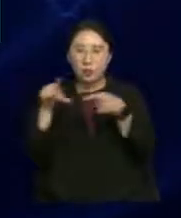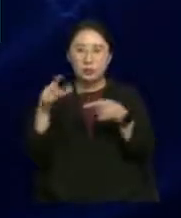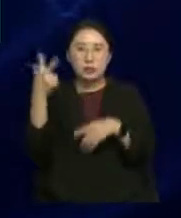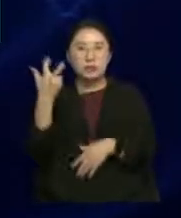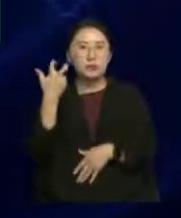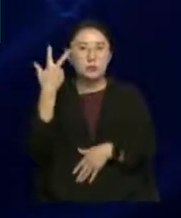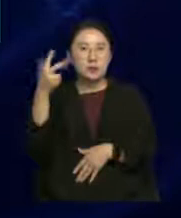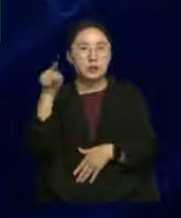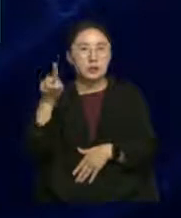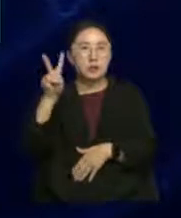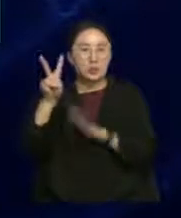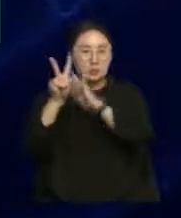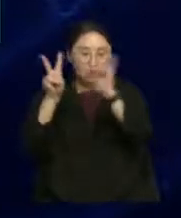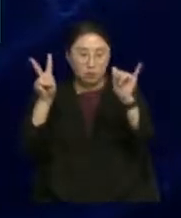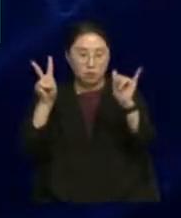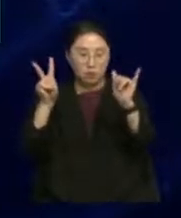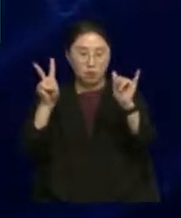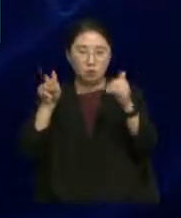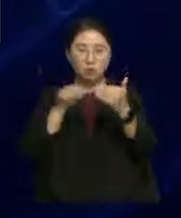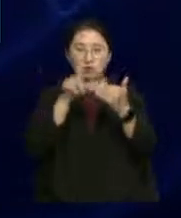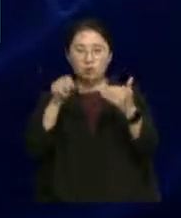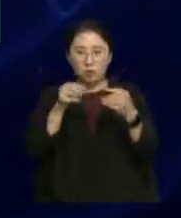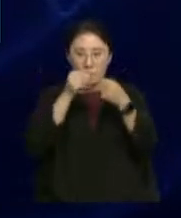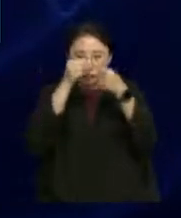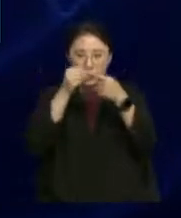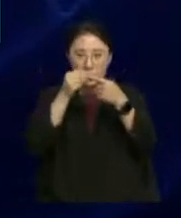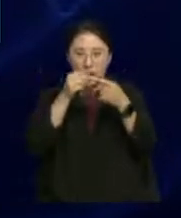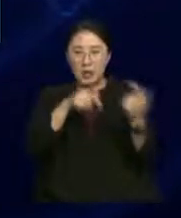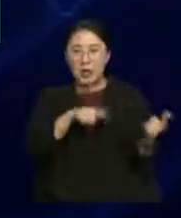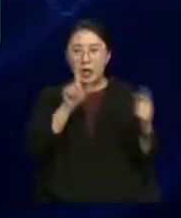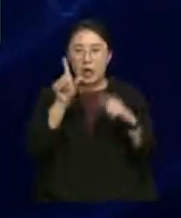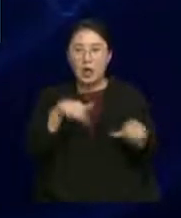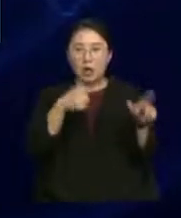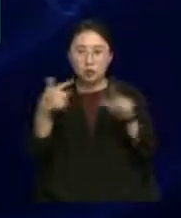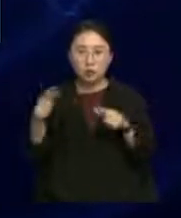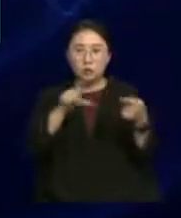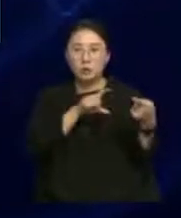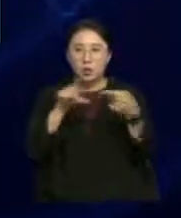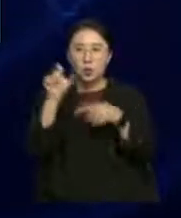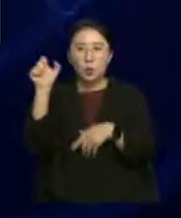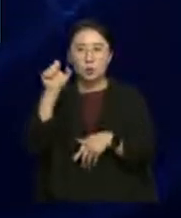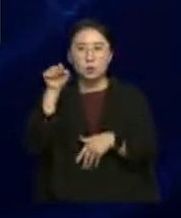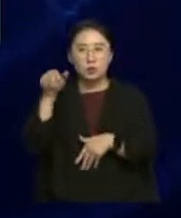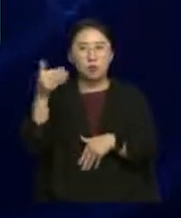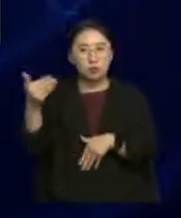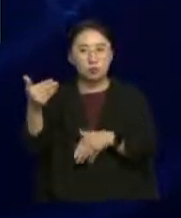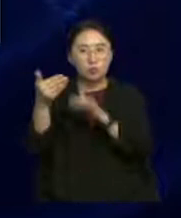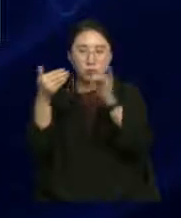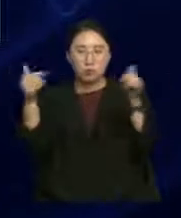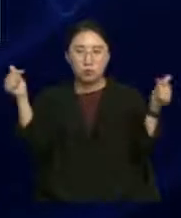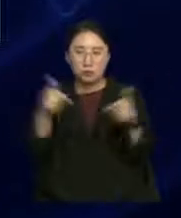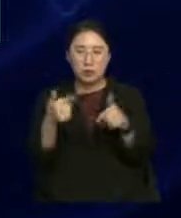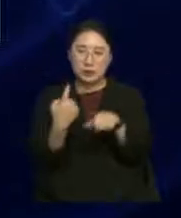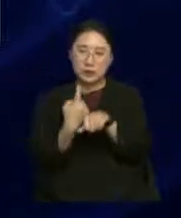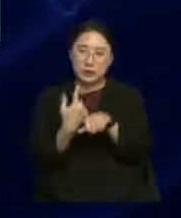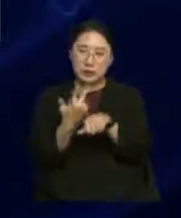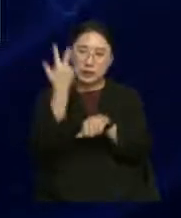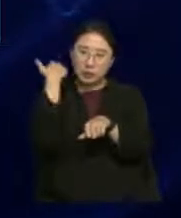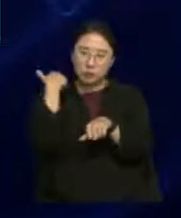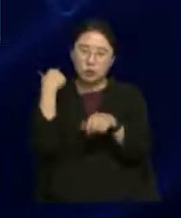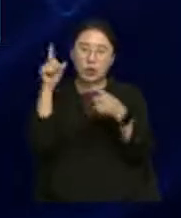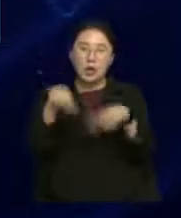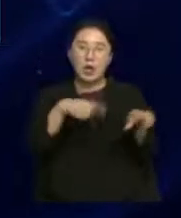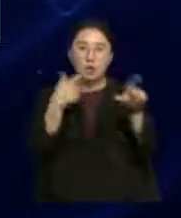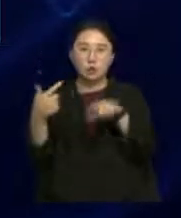77.2 명 9월 첫째 주 는 이를 평균 50.9 명으로 줄었고 지난주는 하루 평균